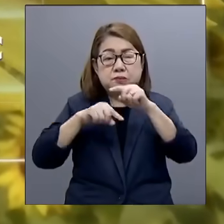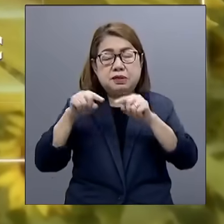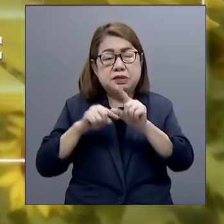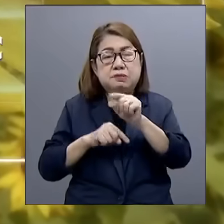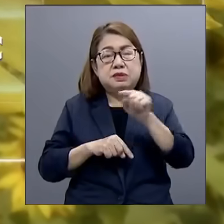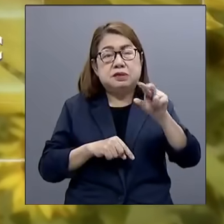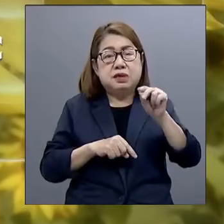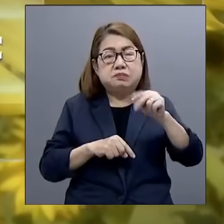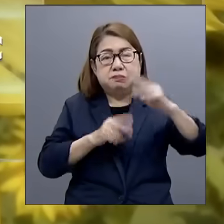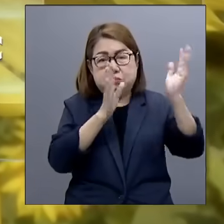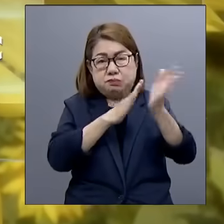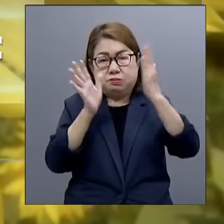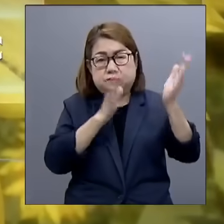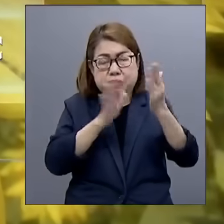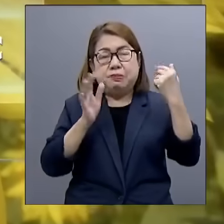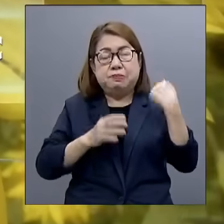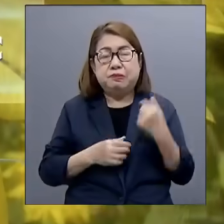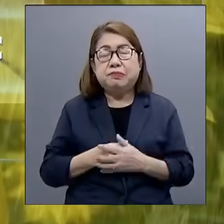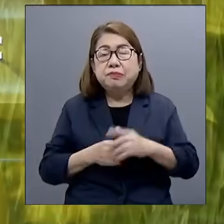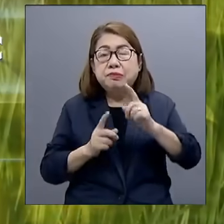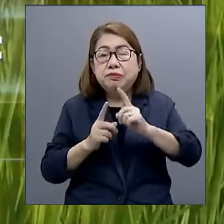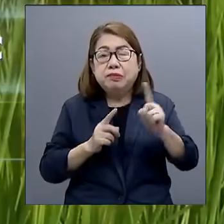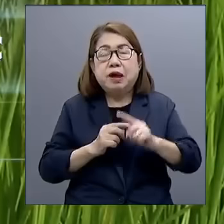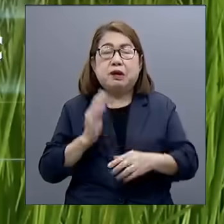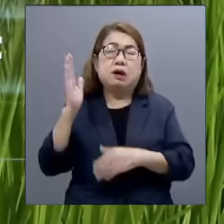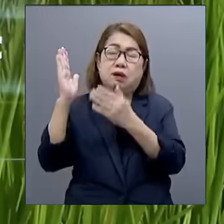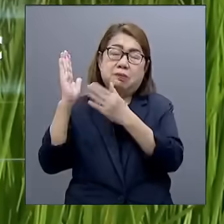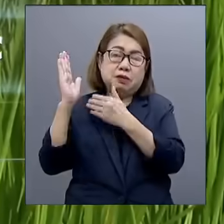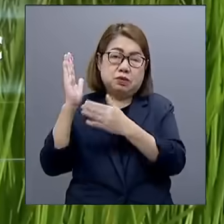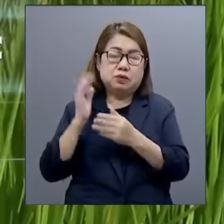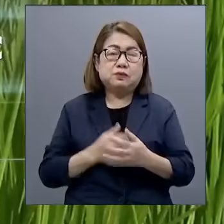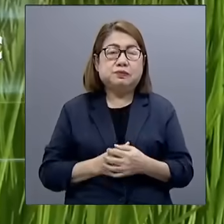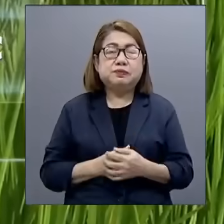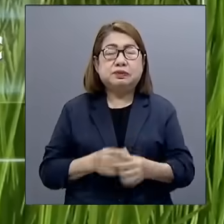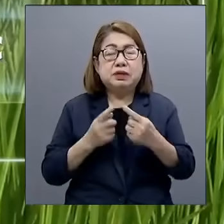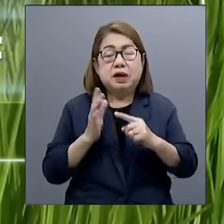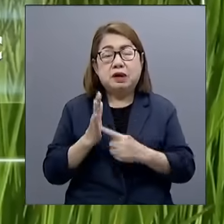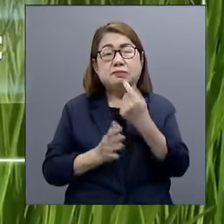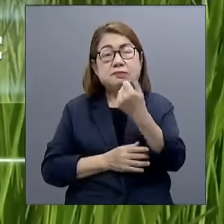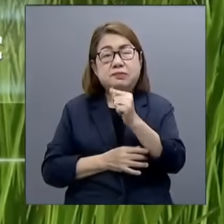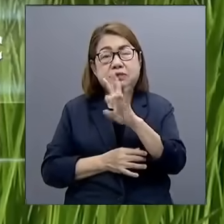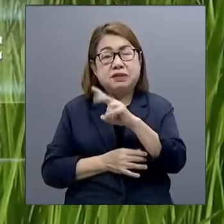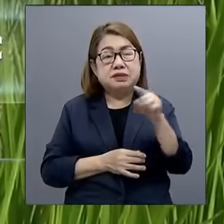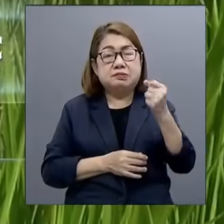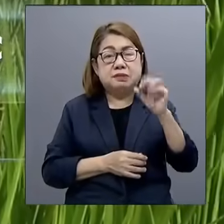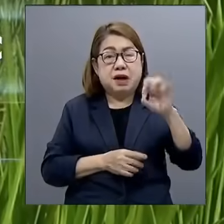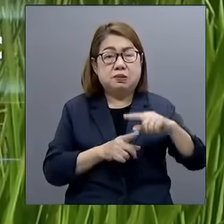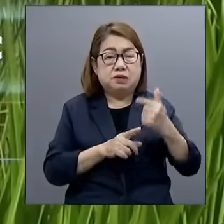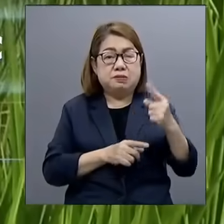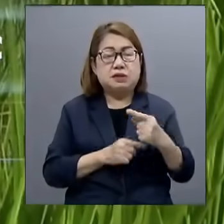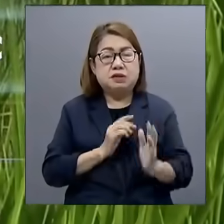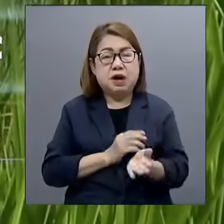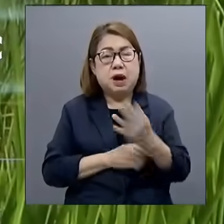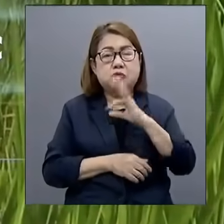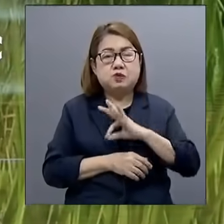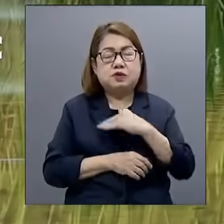นที่กับมีลมกระโชกแรงบางแห่งส่วนมากทางด้านฝั่งตะวันตกของภาคในช่วงวันที่ 17-19 พฤศจิกายนนี้จะมีอากาศเย็นในตอนเช้